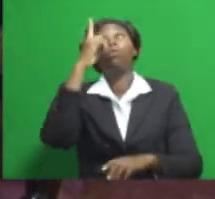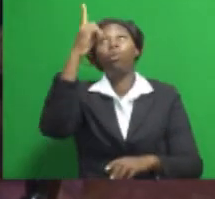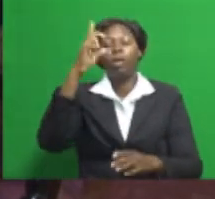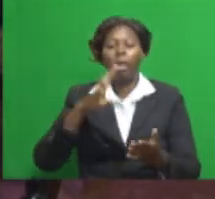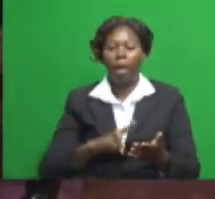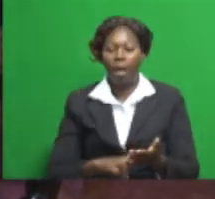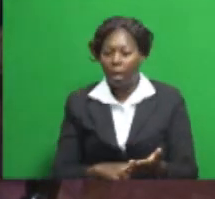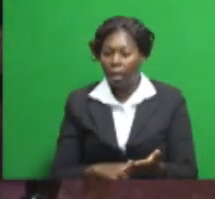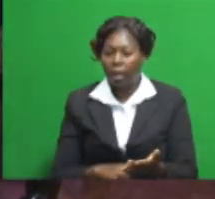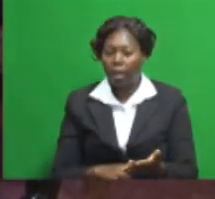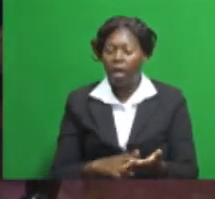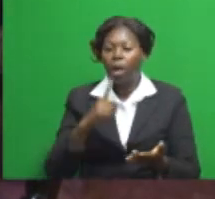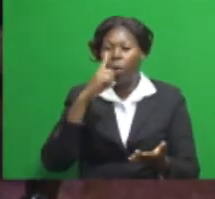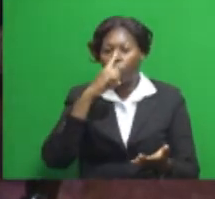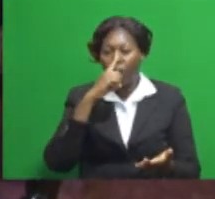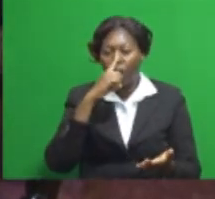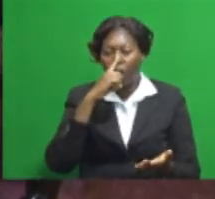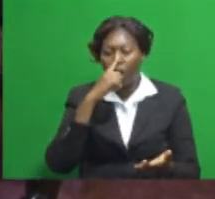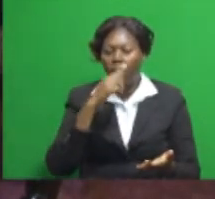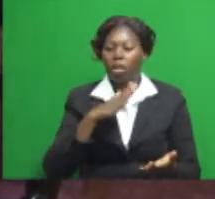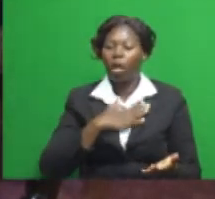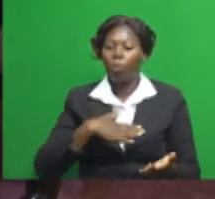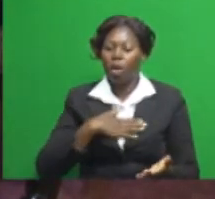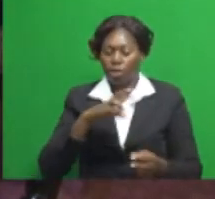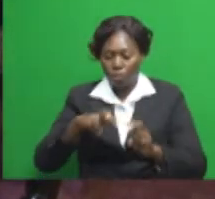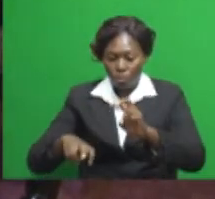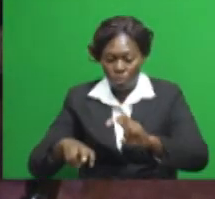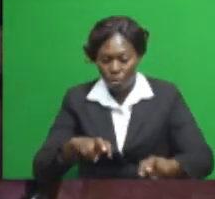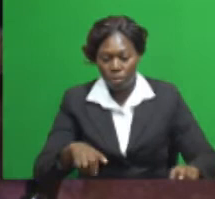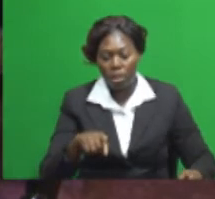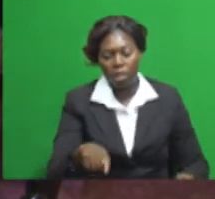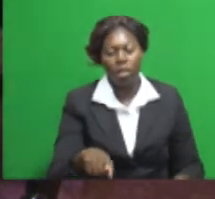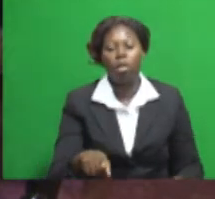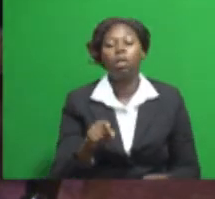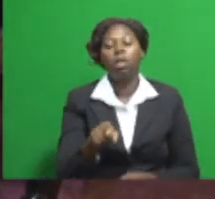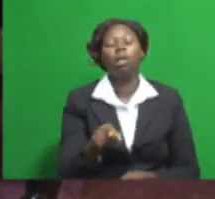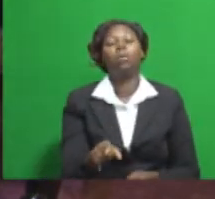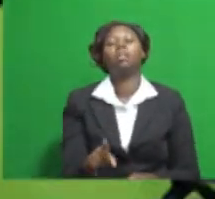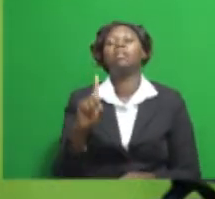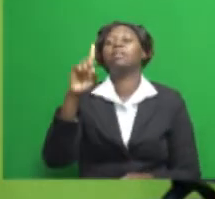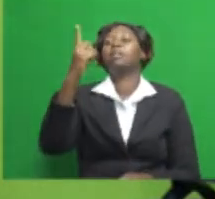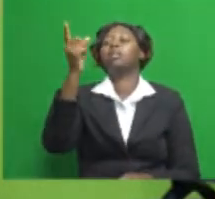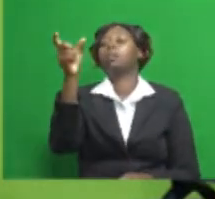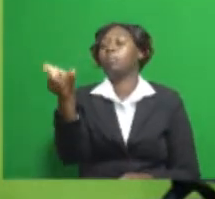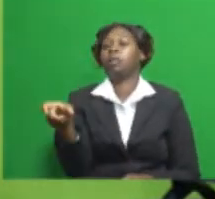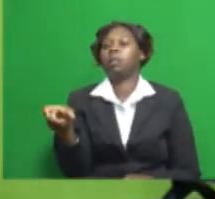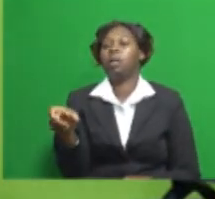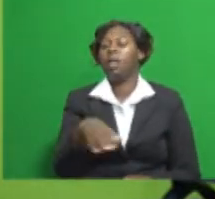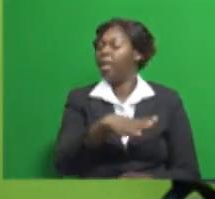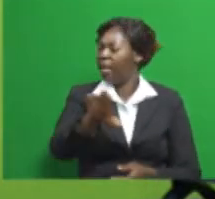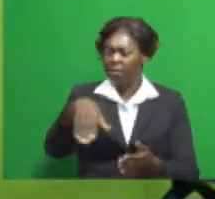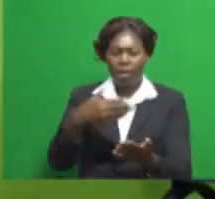wakuti tingati ndiyo grade yepamusoro. Stefan ndiye akapinda panumber 1. Zvinhu zvake zvaive